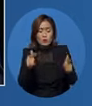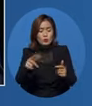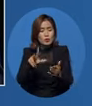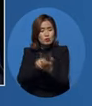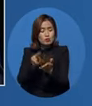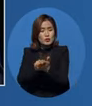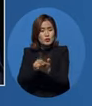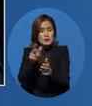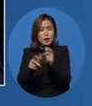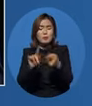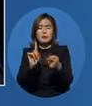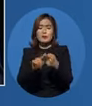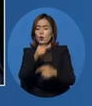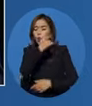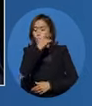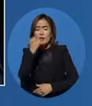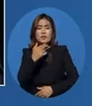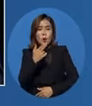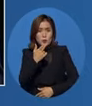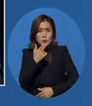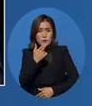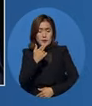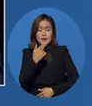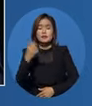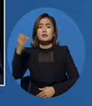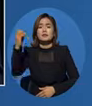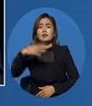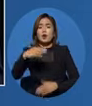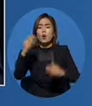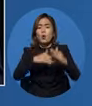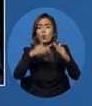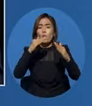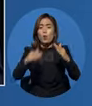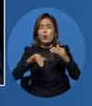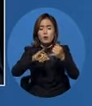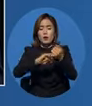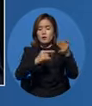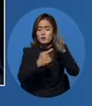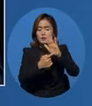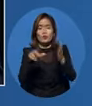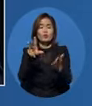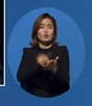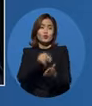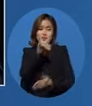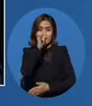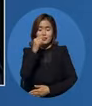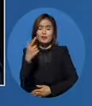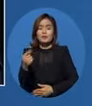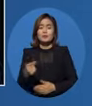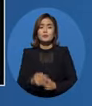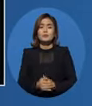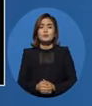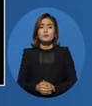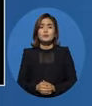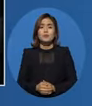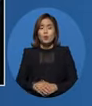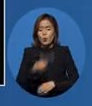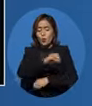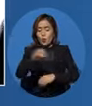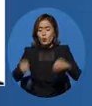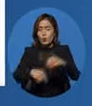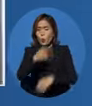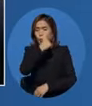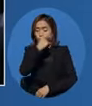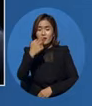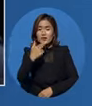사업들에 대해서 확인하지 않고 이렇게 공약으로 제시한 건 좀 문제가 있다고 생각을 합니다 오히려 확인하지 않고